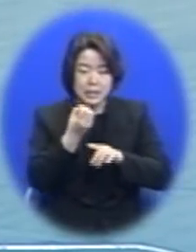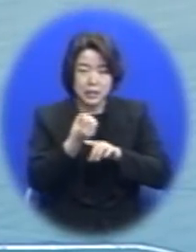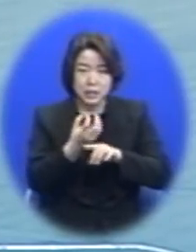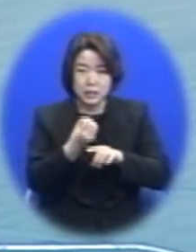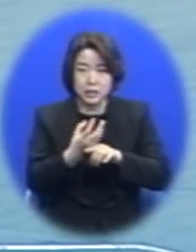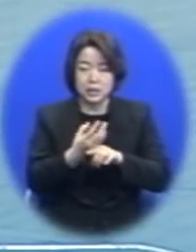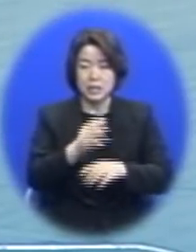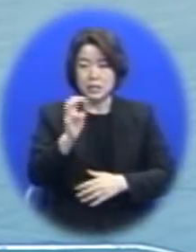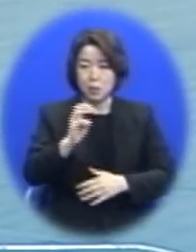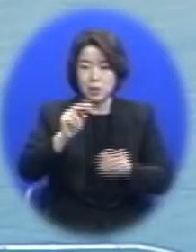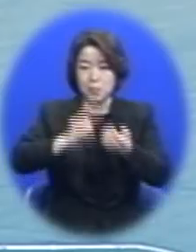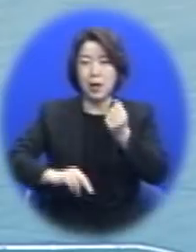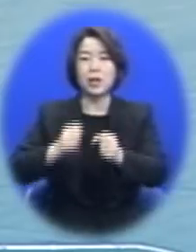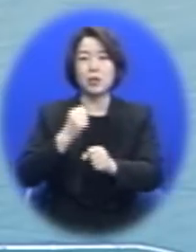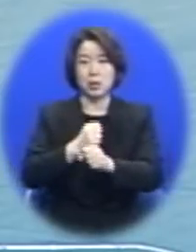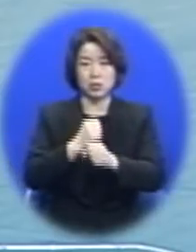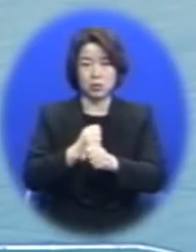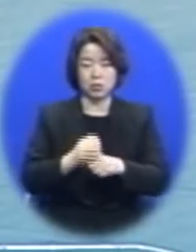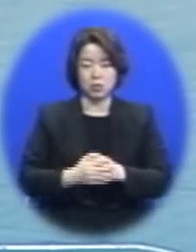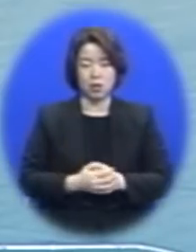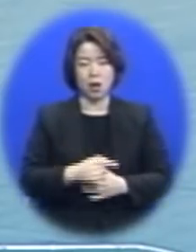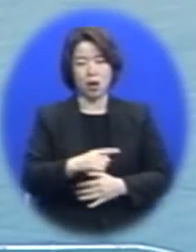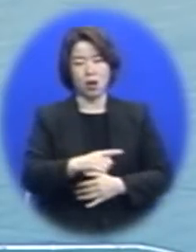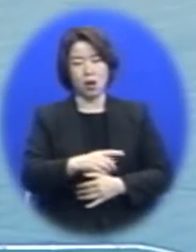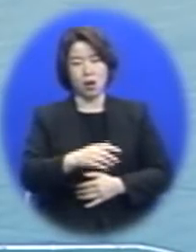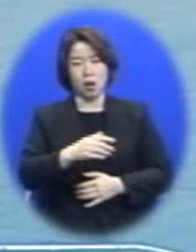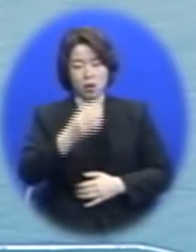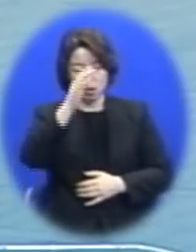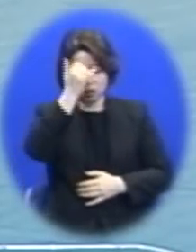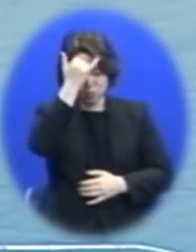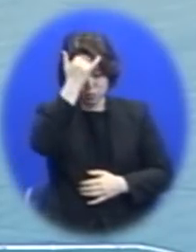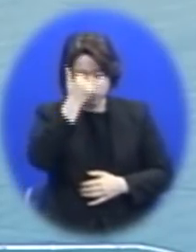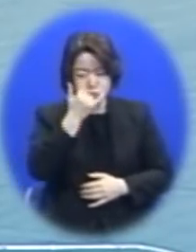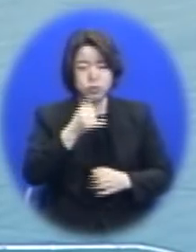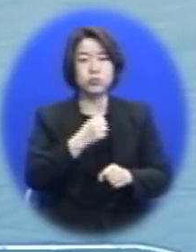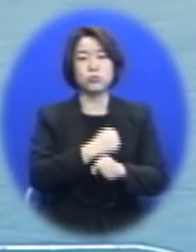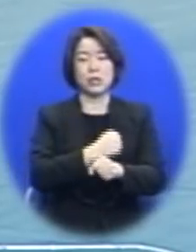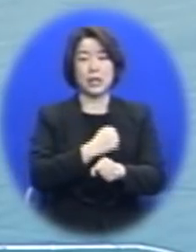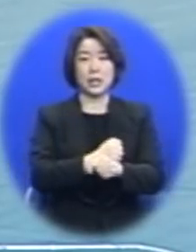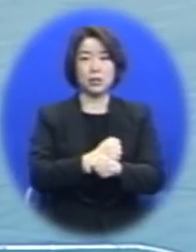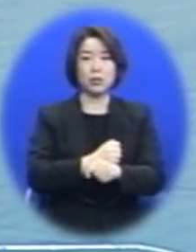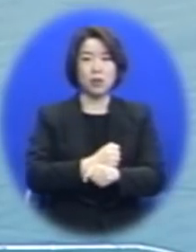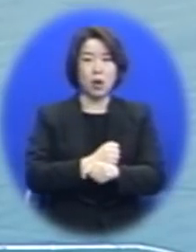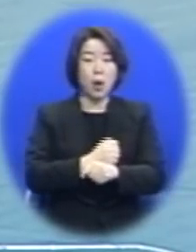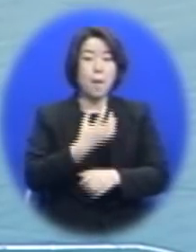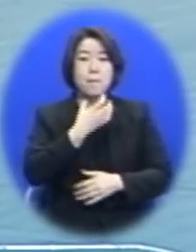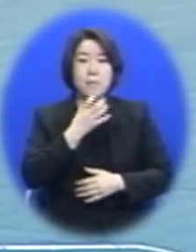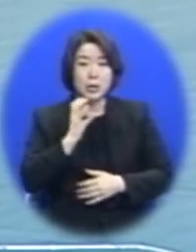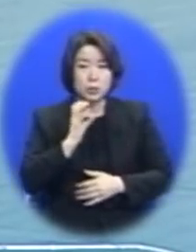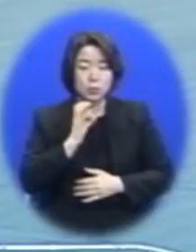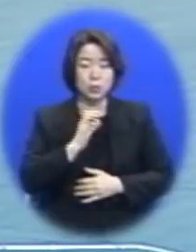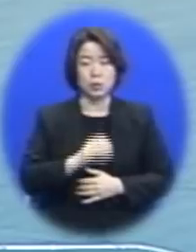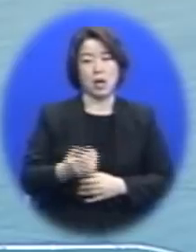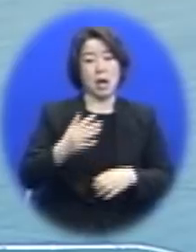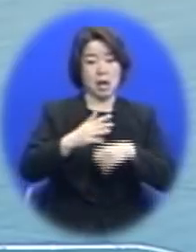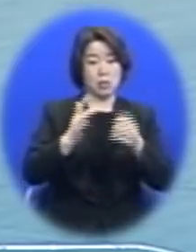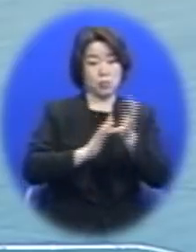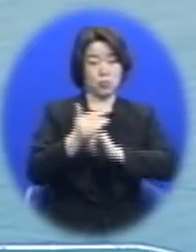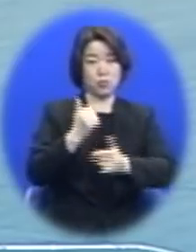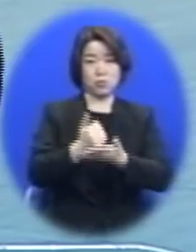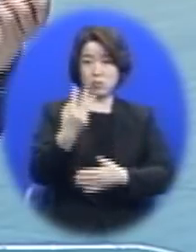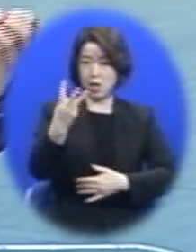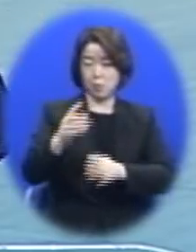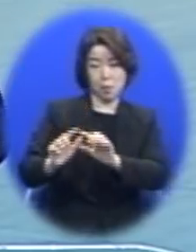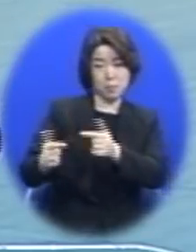중 성스러워 어떤 베드로도 두려움에 용으로 역사 하니까 예수님을 세 번이나 부인했지만 아요 자기 땅 팡 거